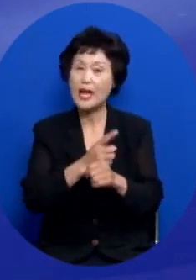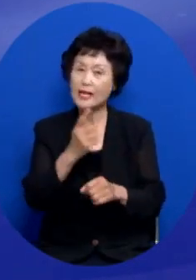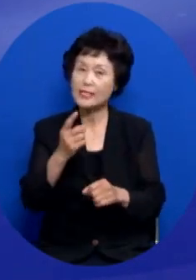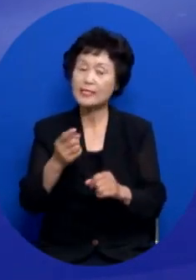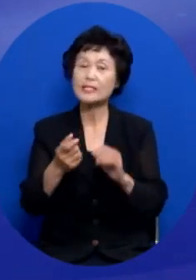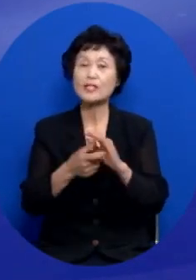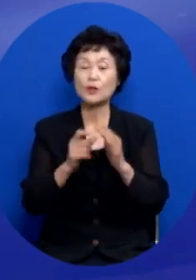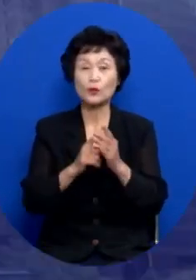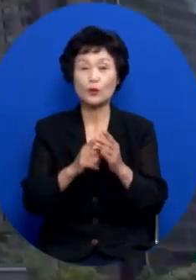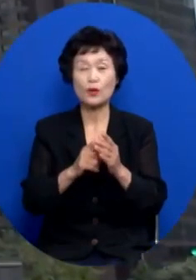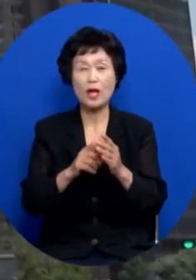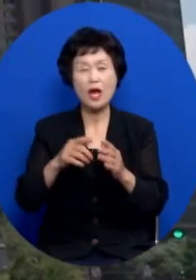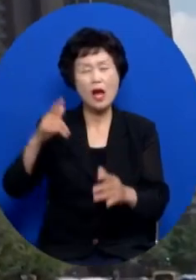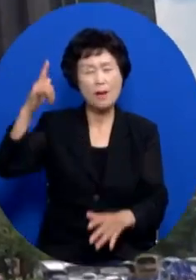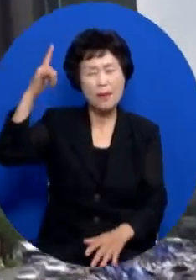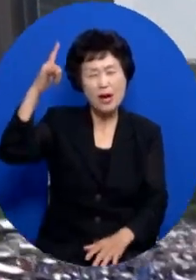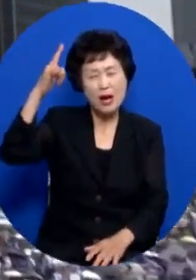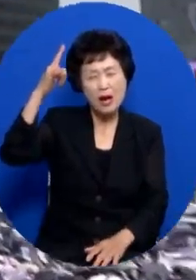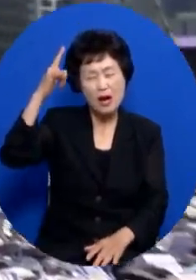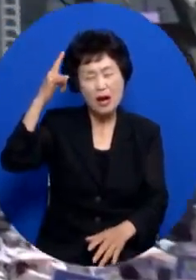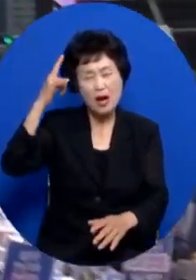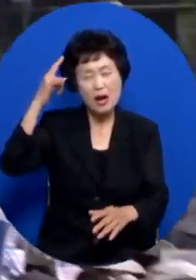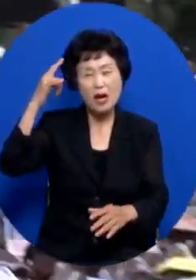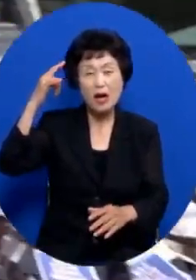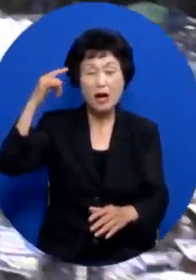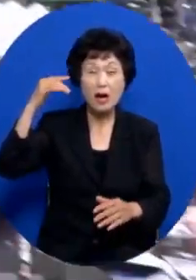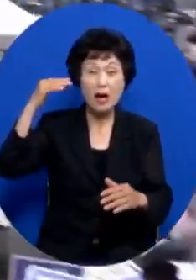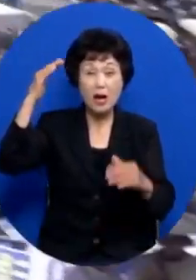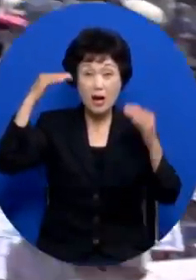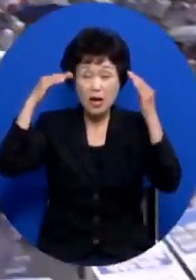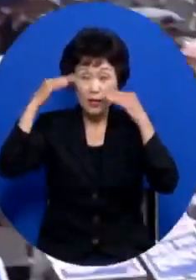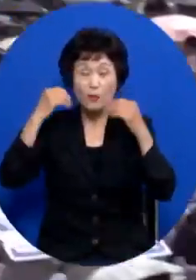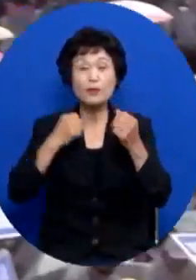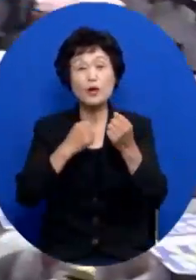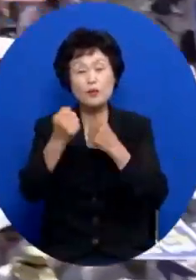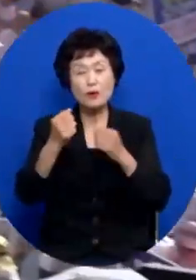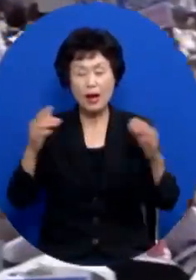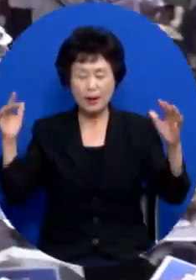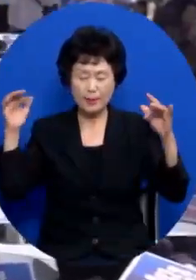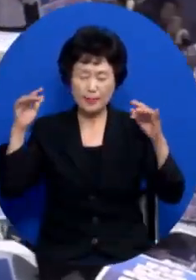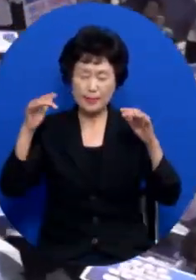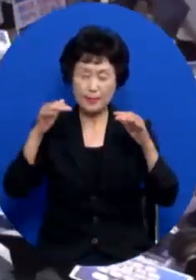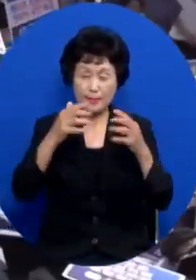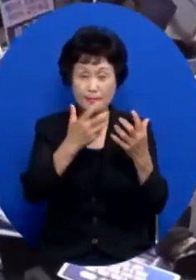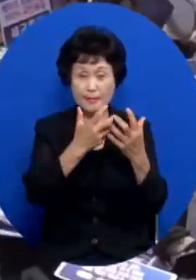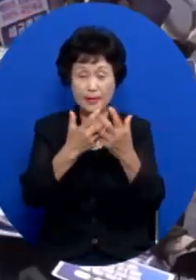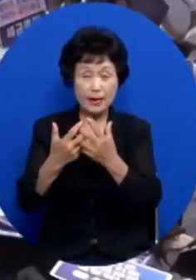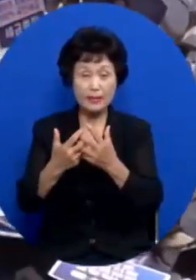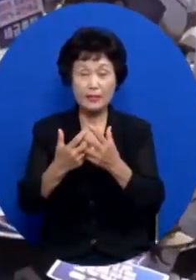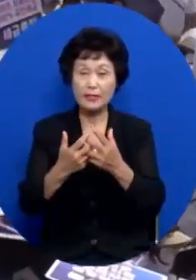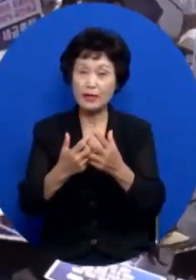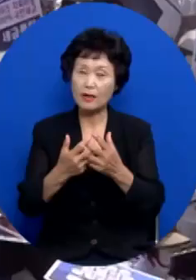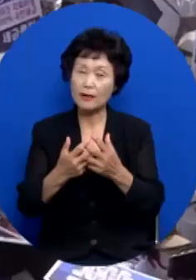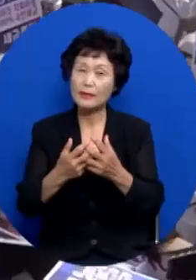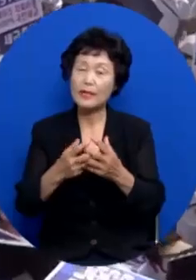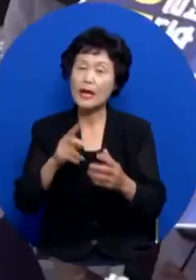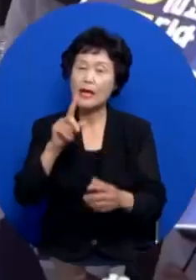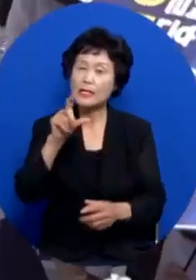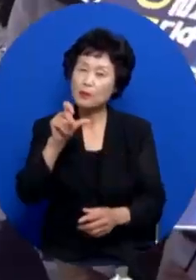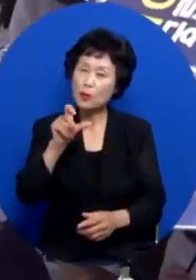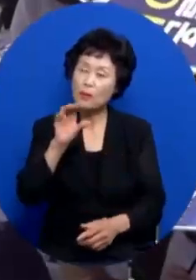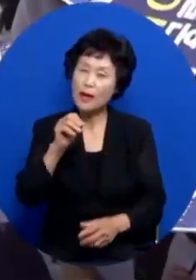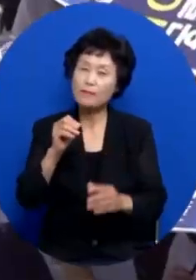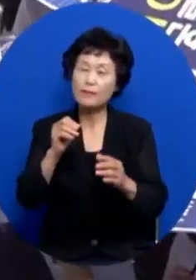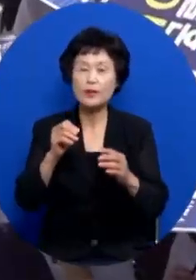이 35도가 웃도는 이 폭염에도 발 디딜 틈이 없을 정도였습니다. 네. 주최 측 추산 15만 명이